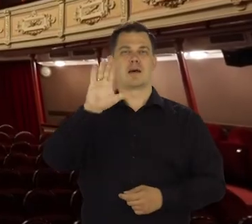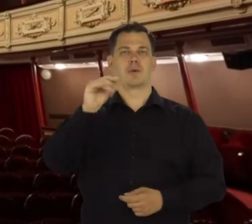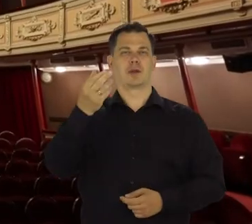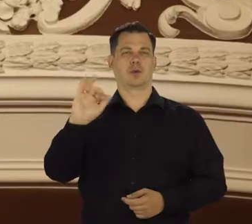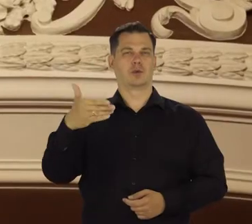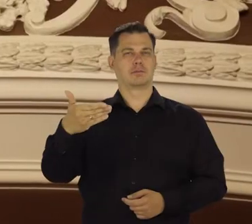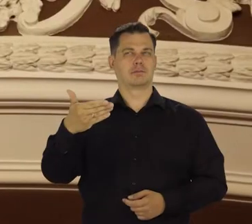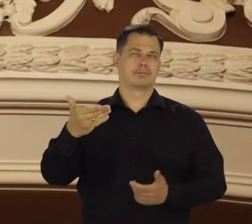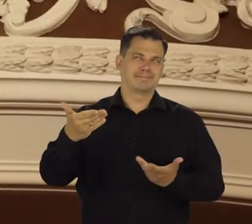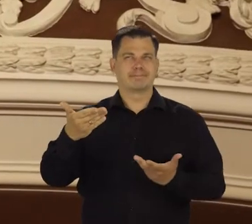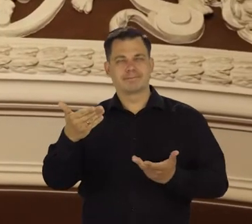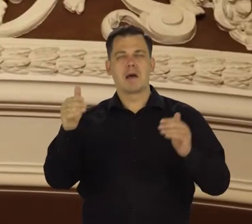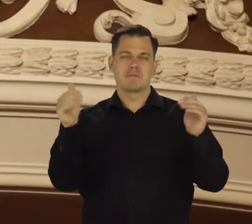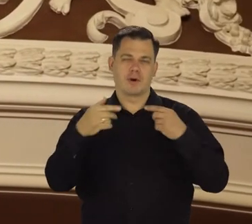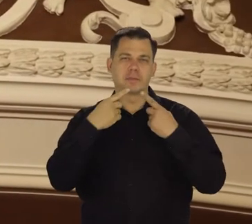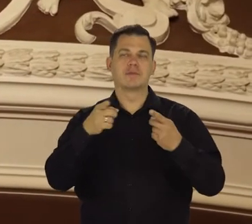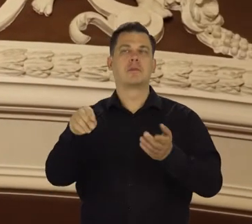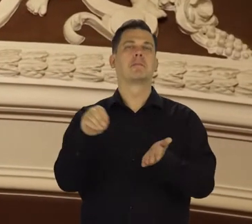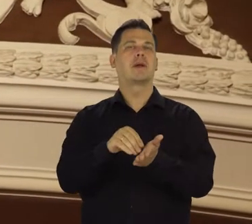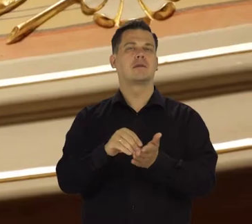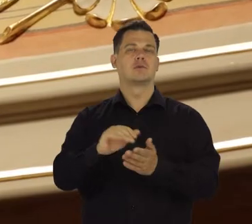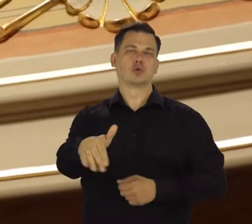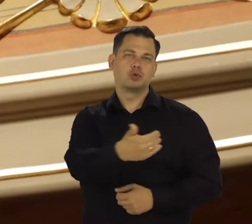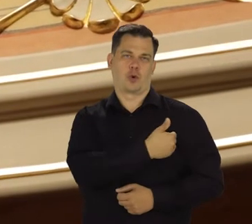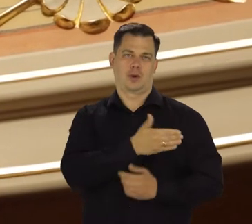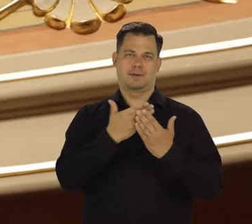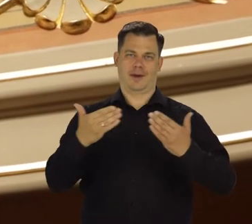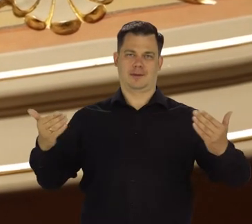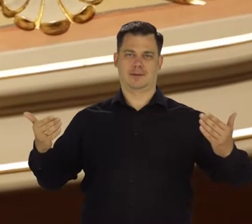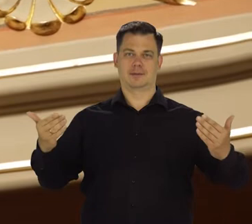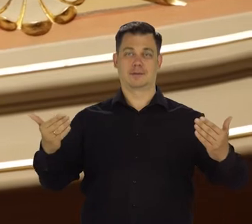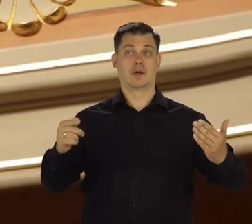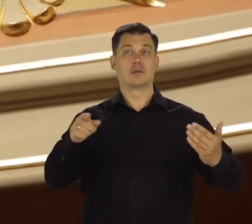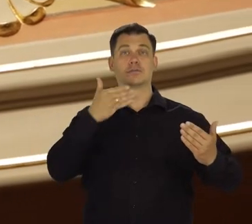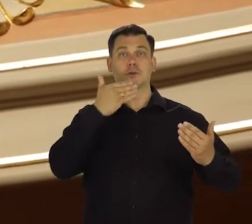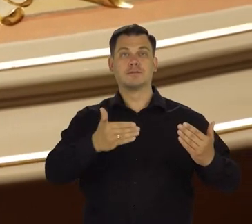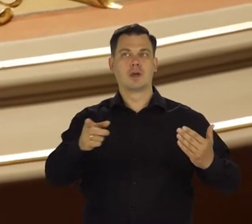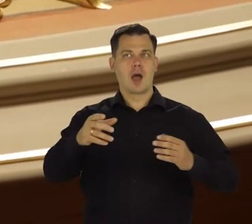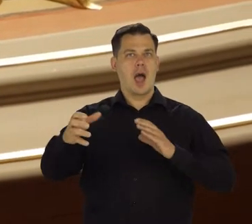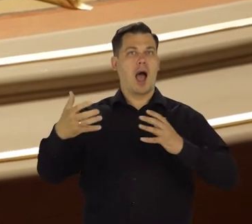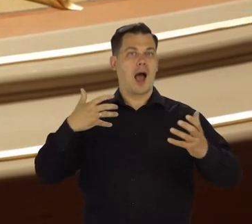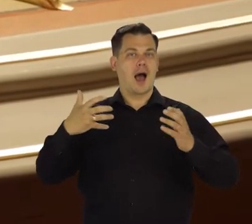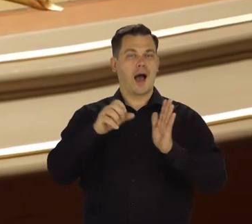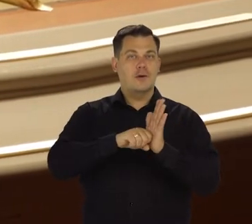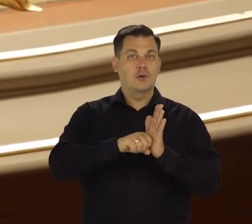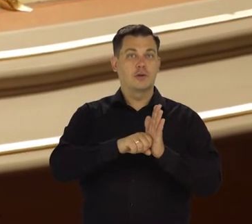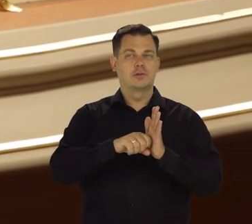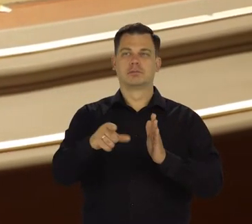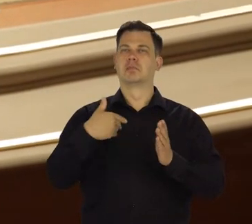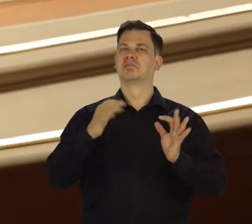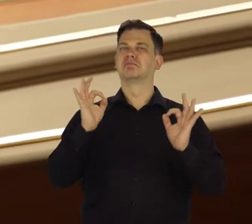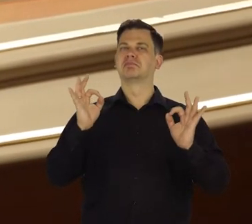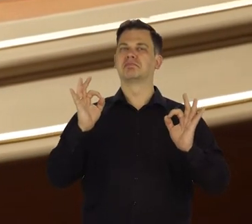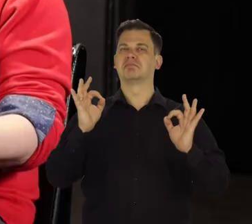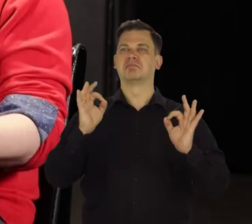nazywało laboratorium, czyli można powiedzieć taką bardzo praktyczną szkołę teatralną. To wszystko sprawiło, że aktorzy byli nie